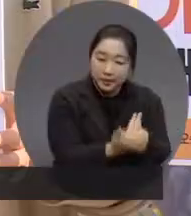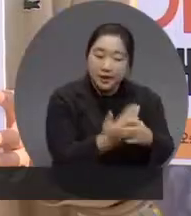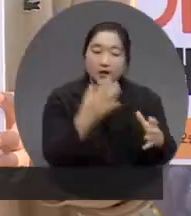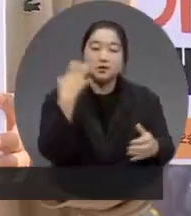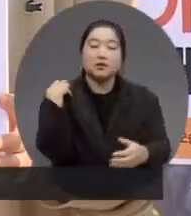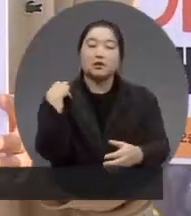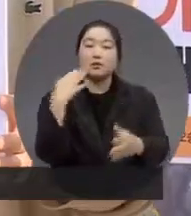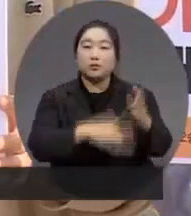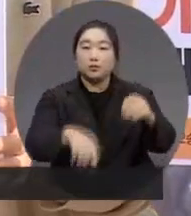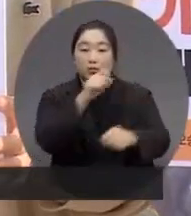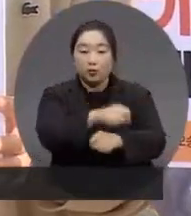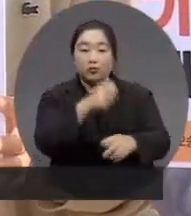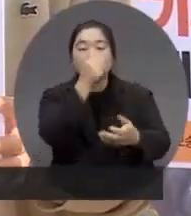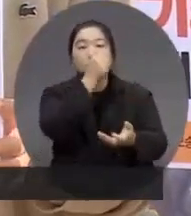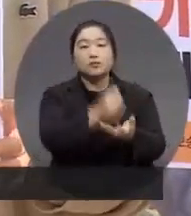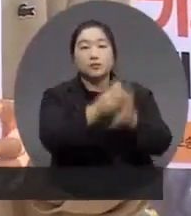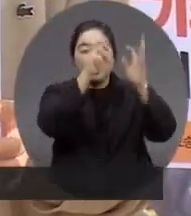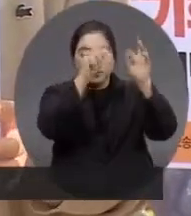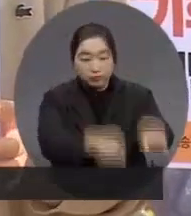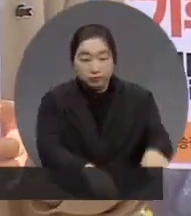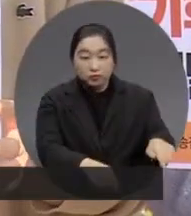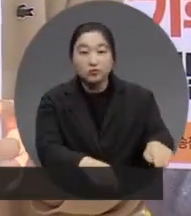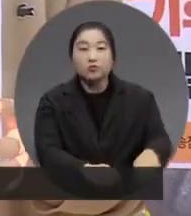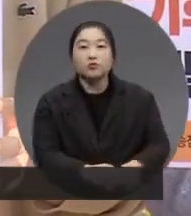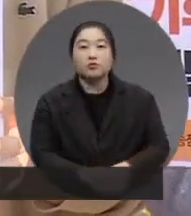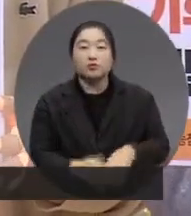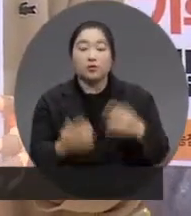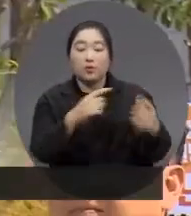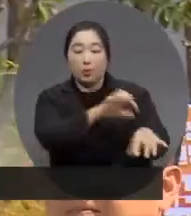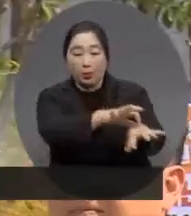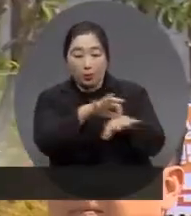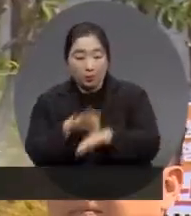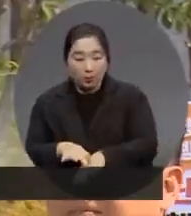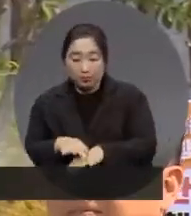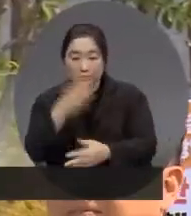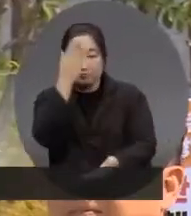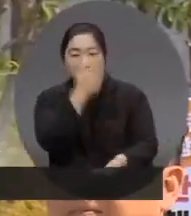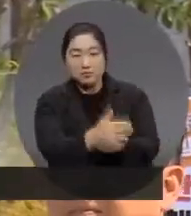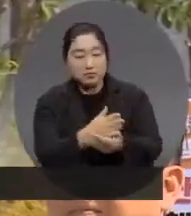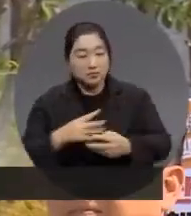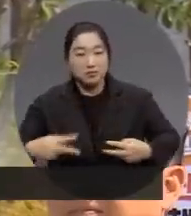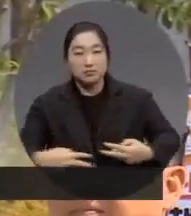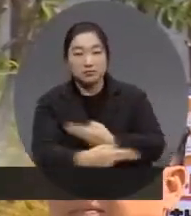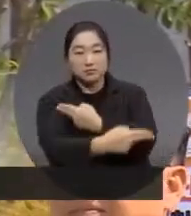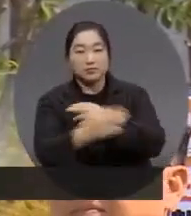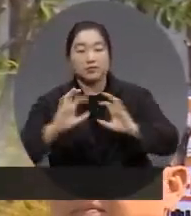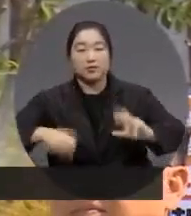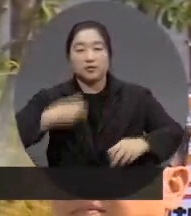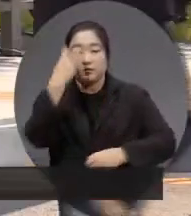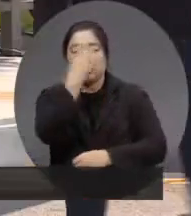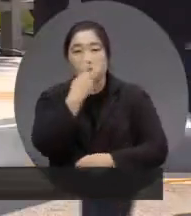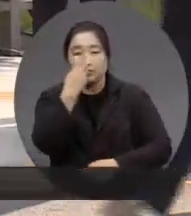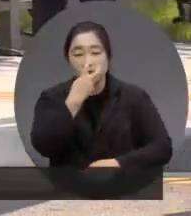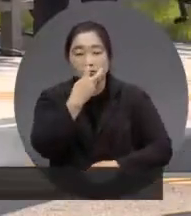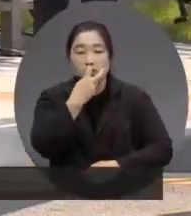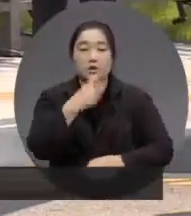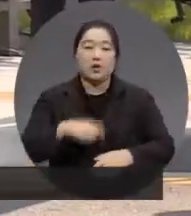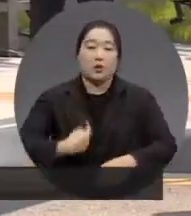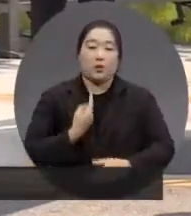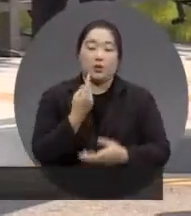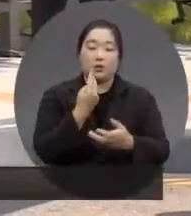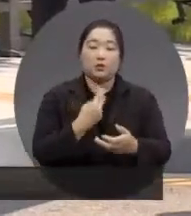있는 공무원들이 무죄 판결을 받았다며 이 같은 사태가 되풀이되지 않도록 국정조사와 함께